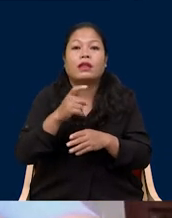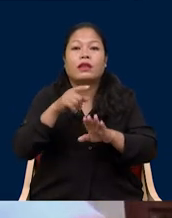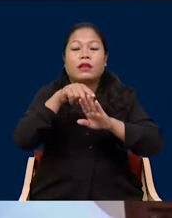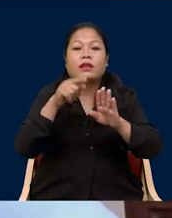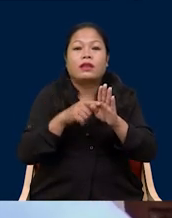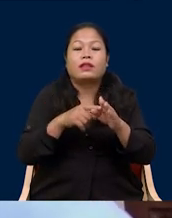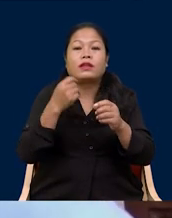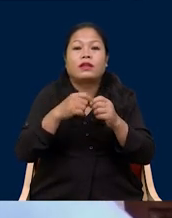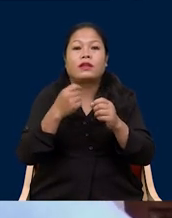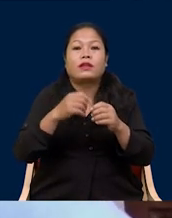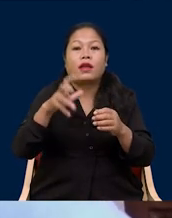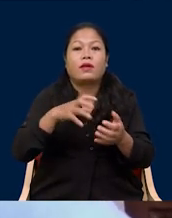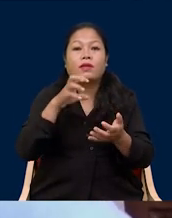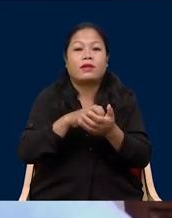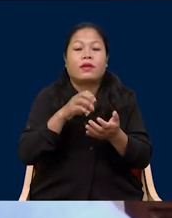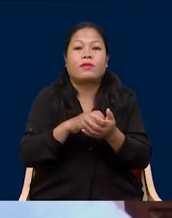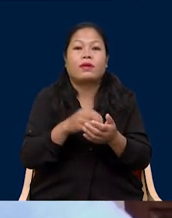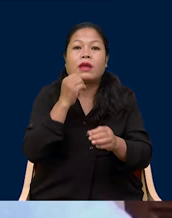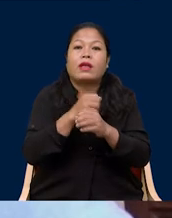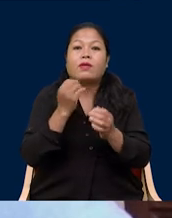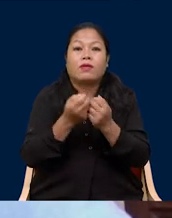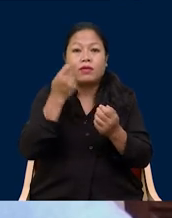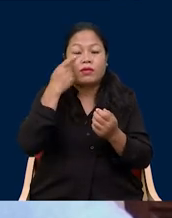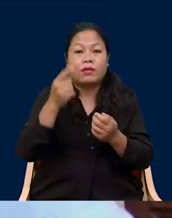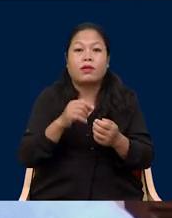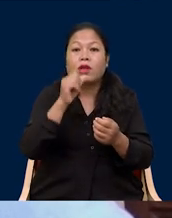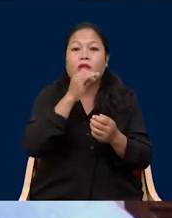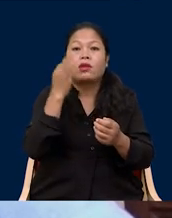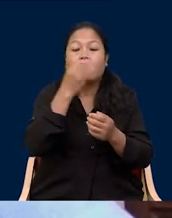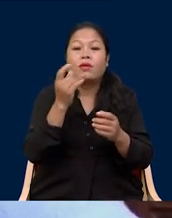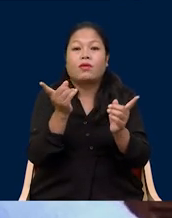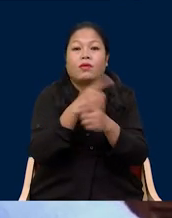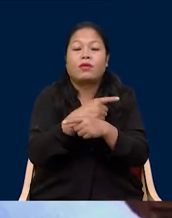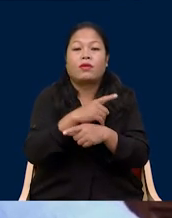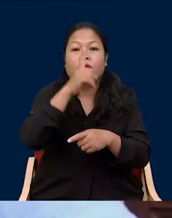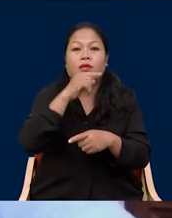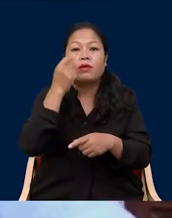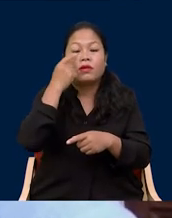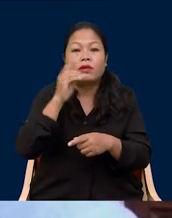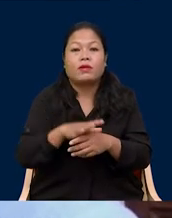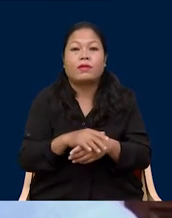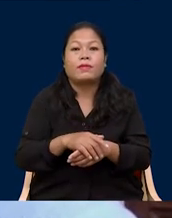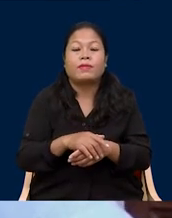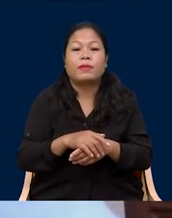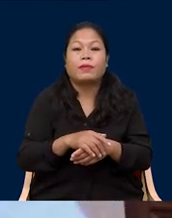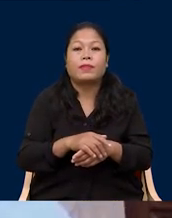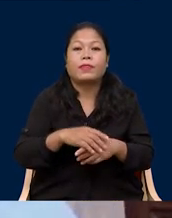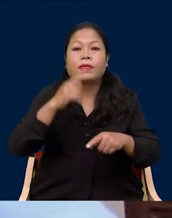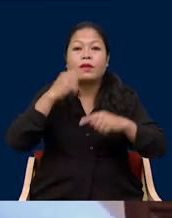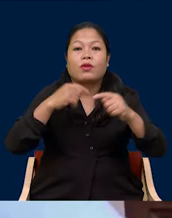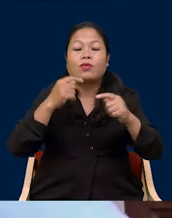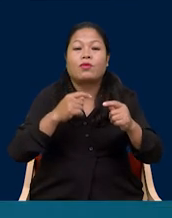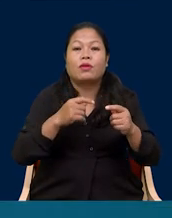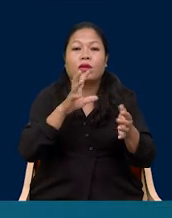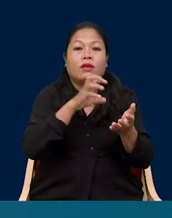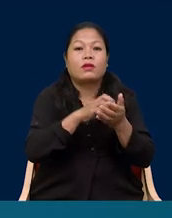चाहिँ नीति निर्माणमा आफ्नो ठाउँमा चाहिँ भूमिका खेलेको देख्छौँ। र जलवायु परिवर्तन त खास एक किसिमले हेर्ने भने थ्रेटको रूपमा